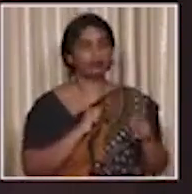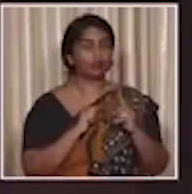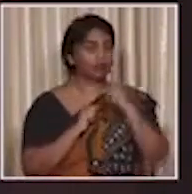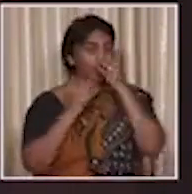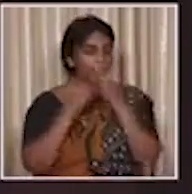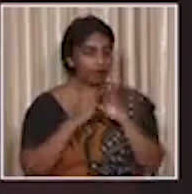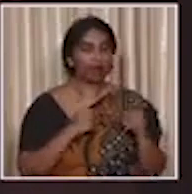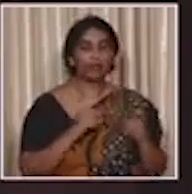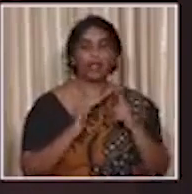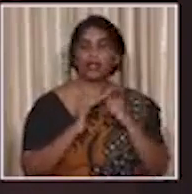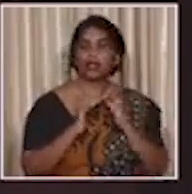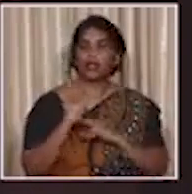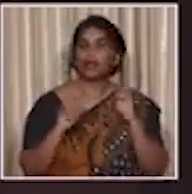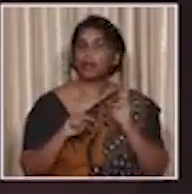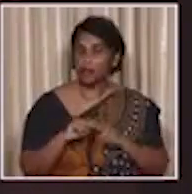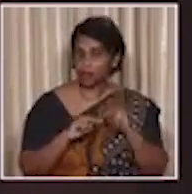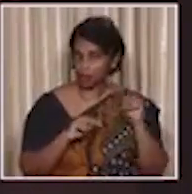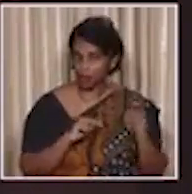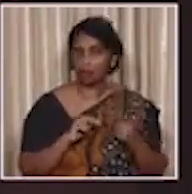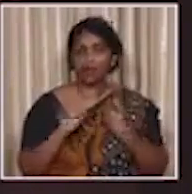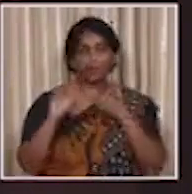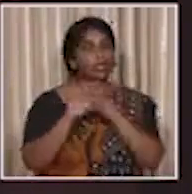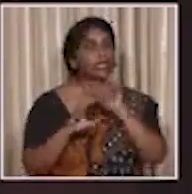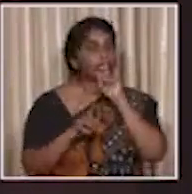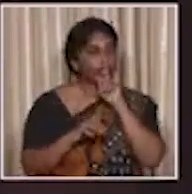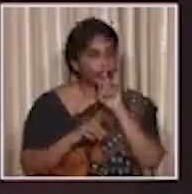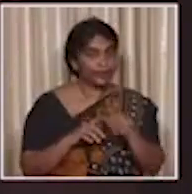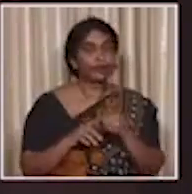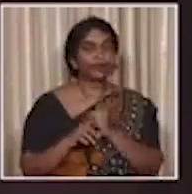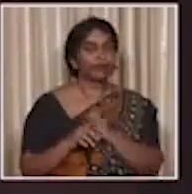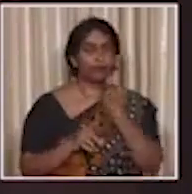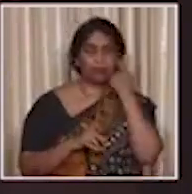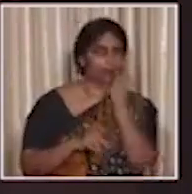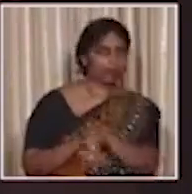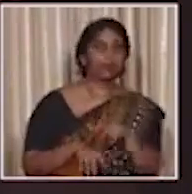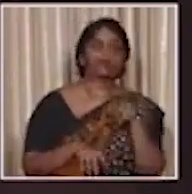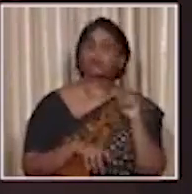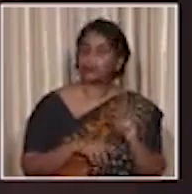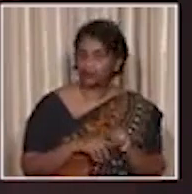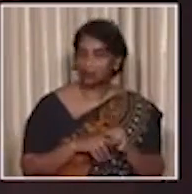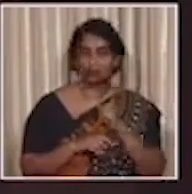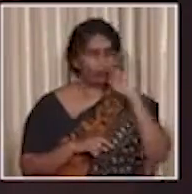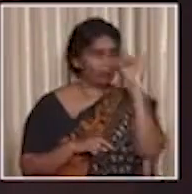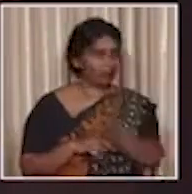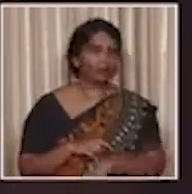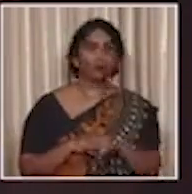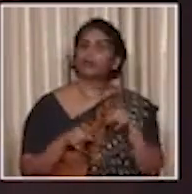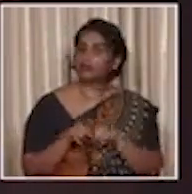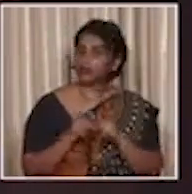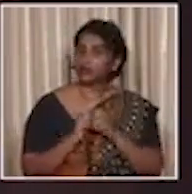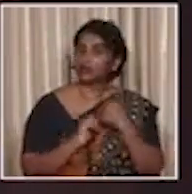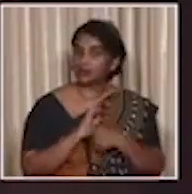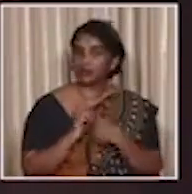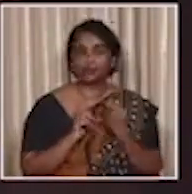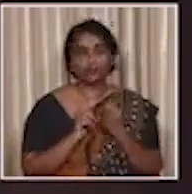මුලදීම ජාත්‍යන්තර මූල්‍ය ආර මුදලට යන්න කියපු වෙලාවේ ඒක තඹයකට මායින් නොකර තුට්ටුවකට මායින් නොකර මේ